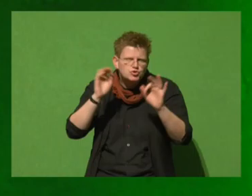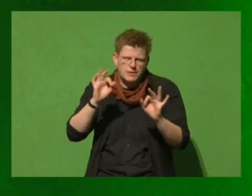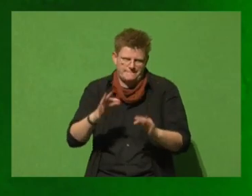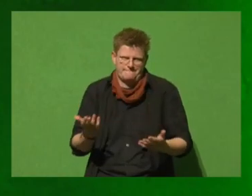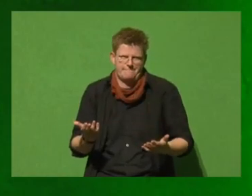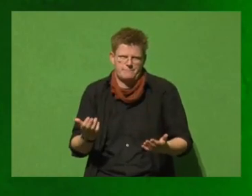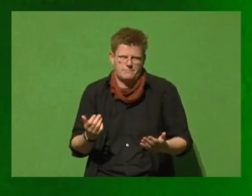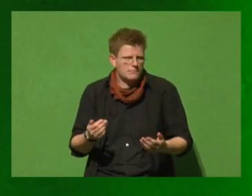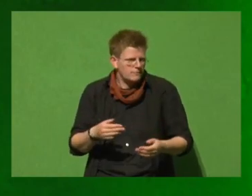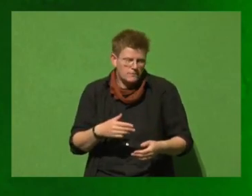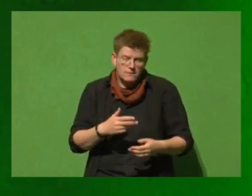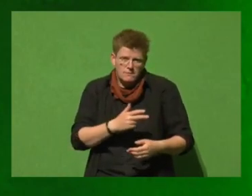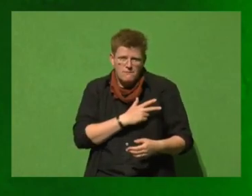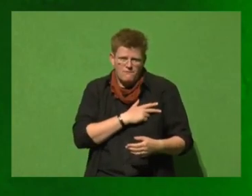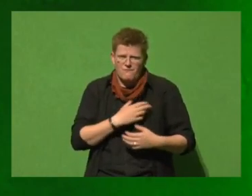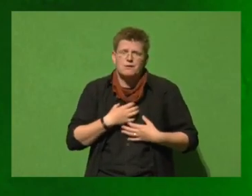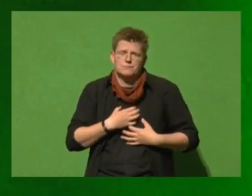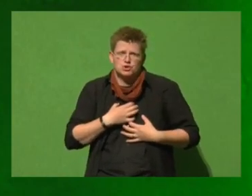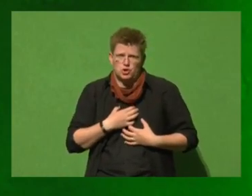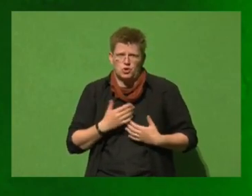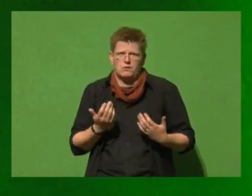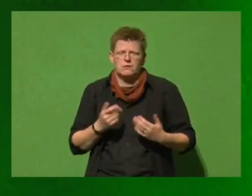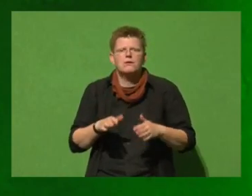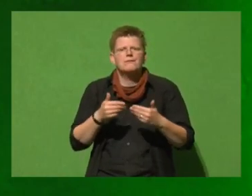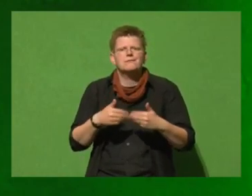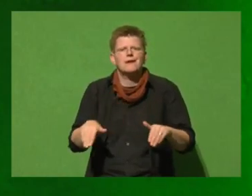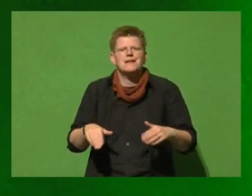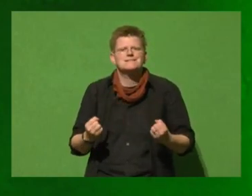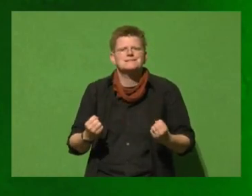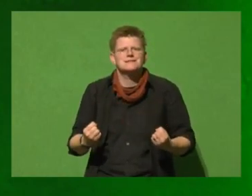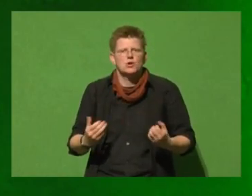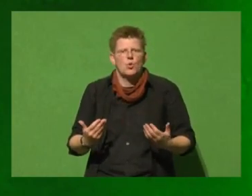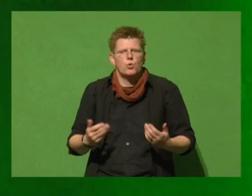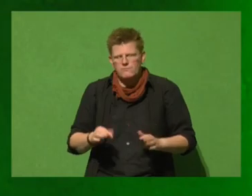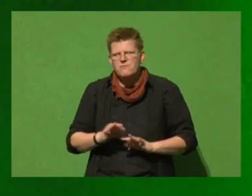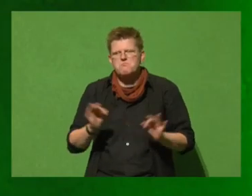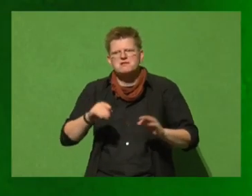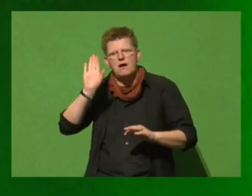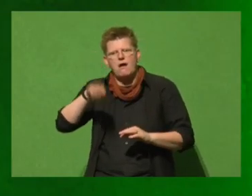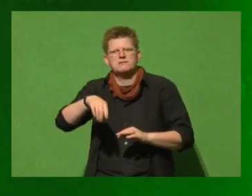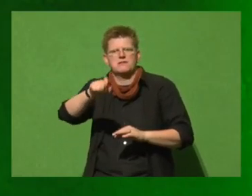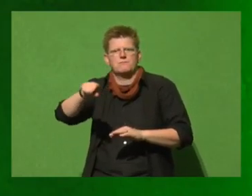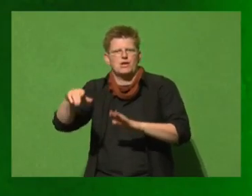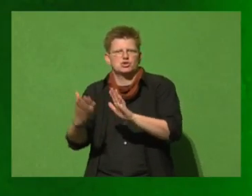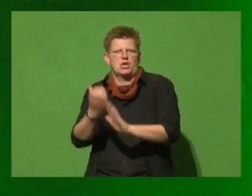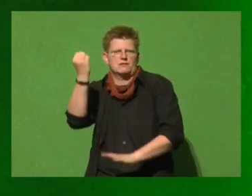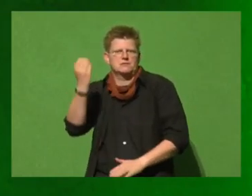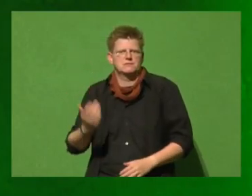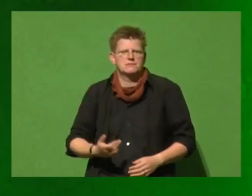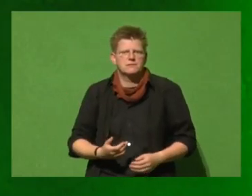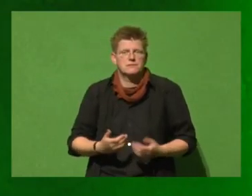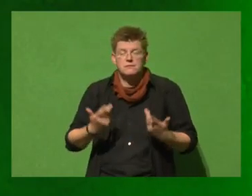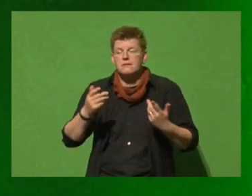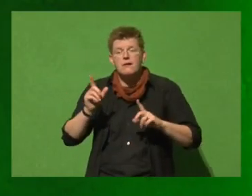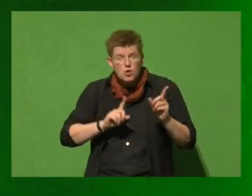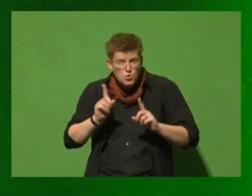Es ist erschütternd, wie die Sicherung der Grenzen dem Schutz von Menschenleben vorgezogen wird. Als Grüne wollen wir ein